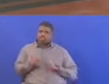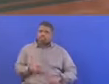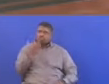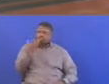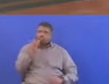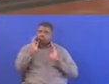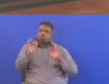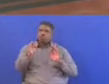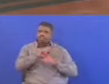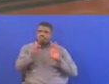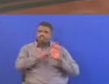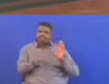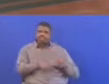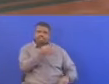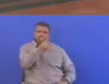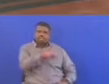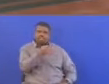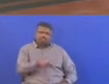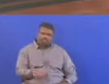Afrika. Hongera sana.